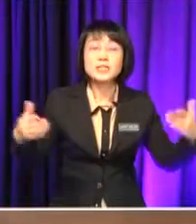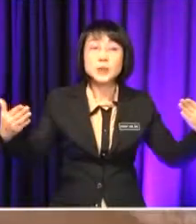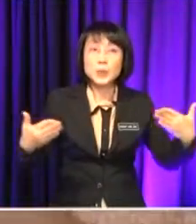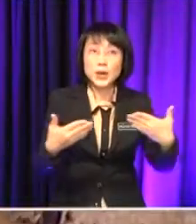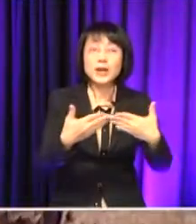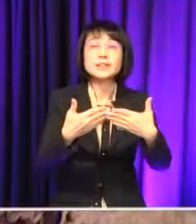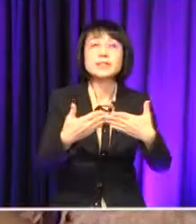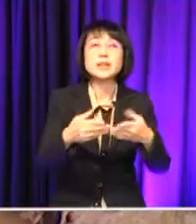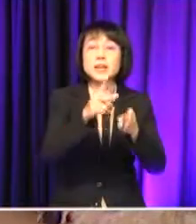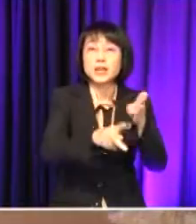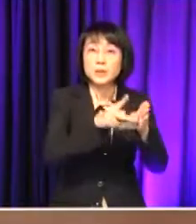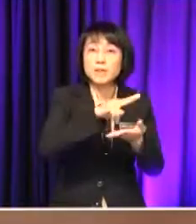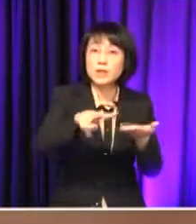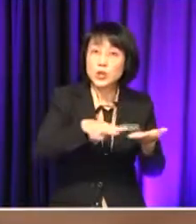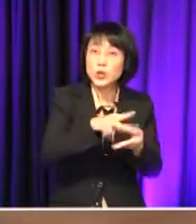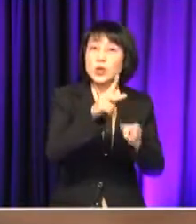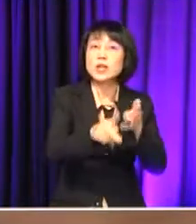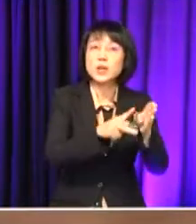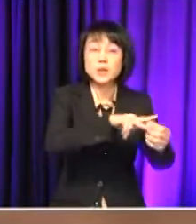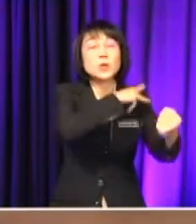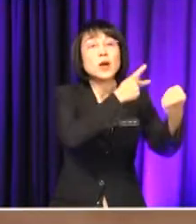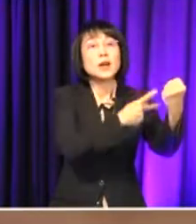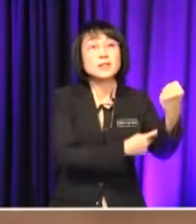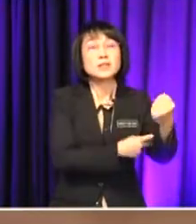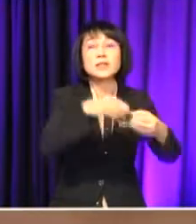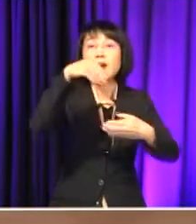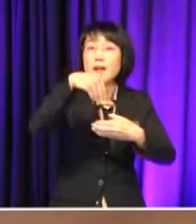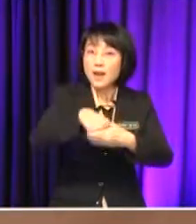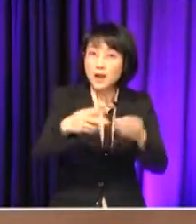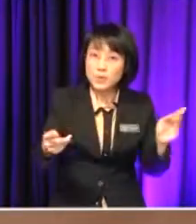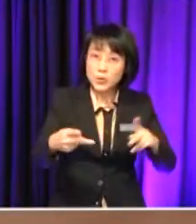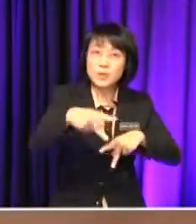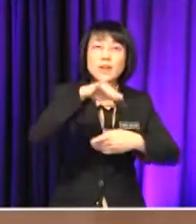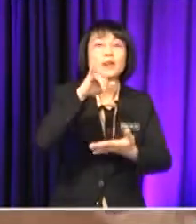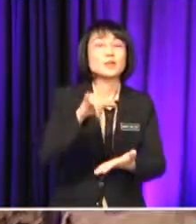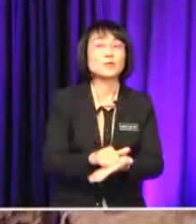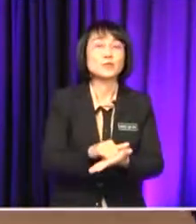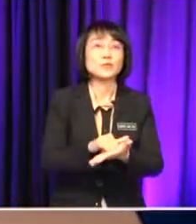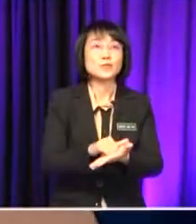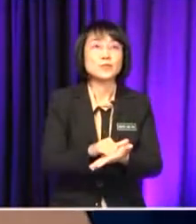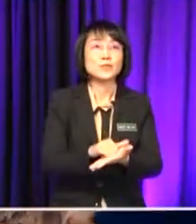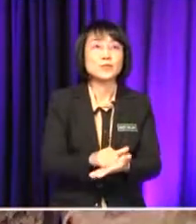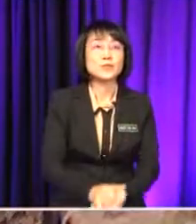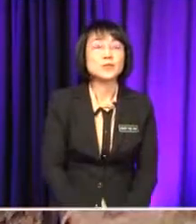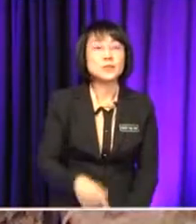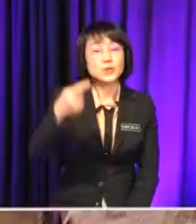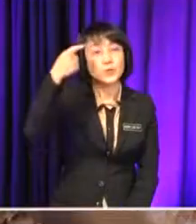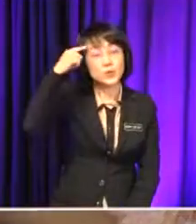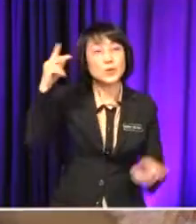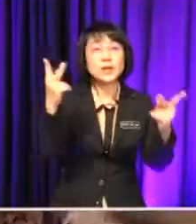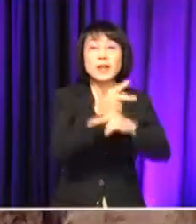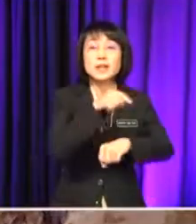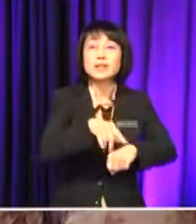sambungan kabel-kabel video dan juga kabel kuasa di dalam kotak tersebut. Jadi untuk kali ini saya